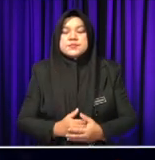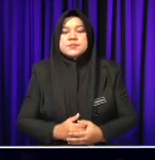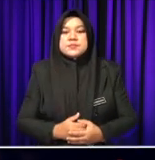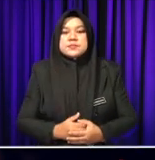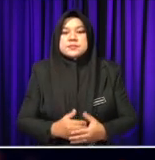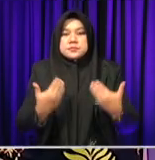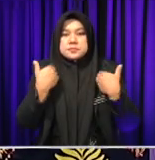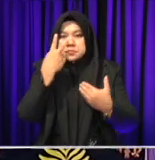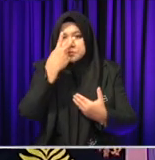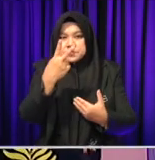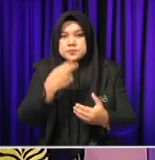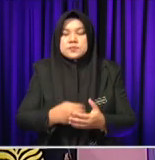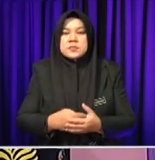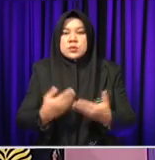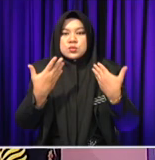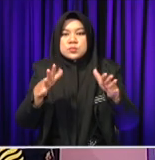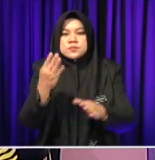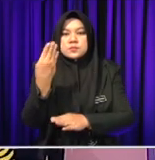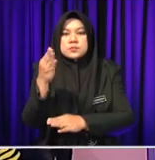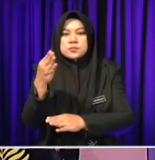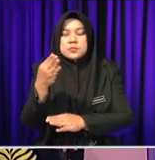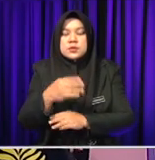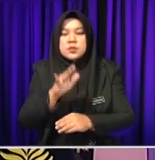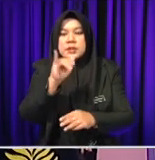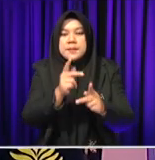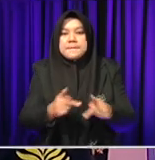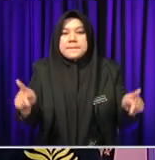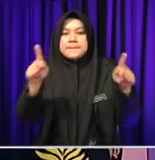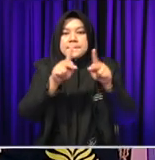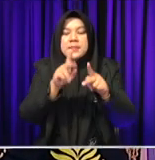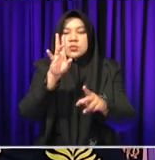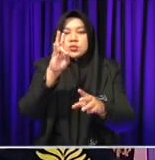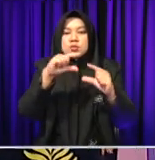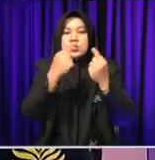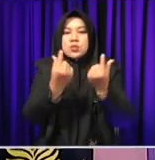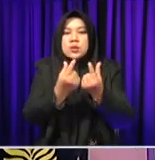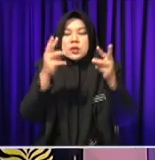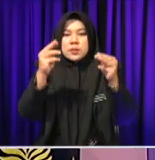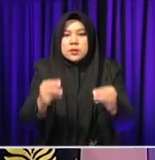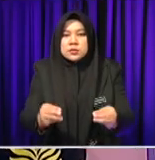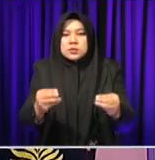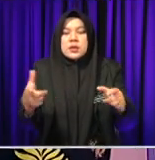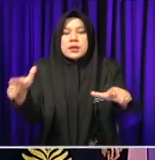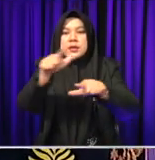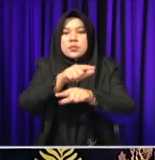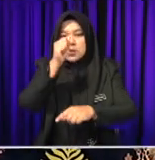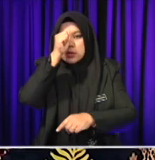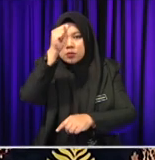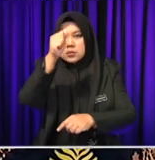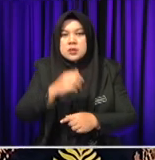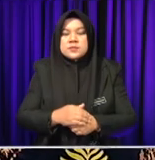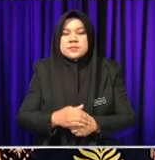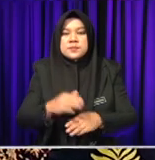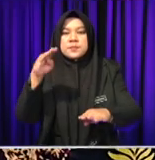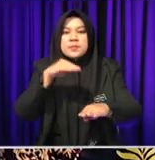did Sean Biran yang penting tu Tujuh golongan manusia and then ada naungan Allah kemudian yang bawah ini